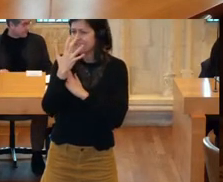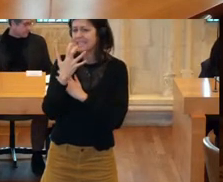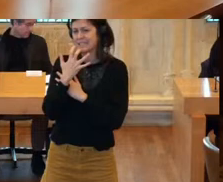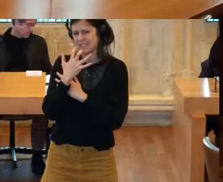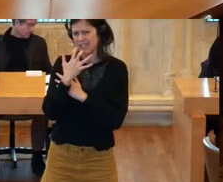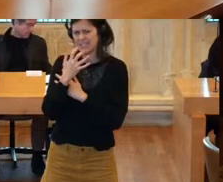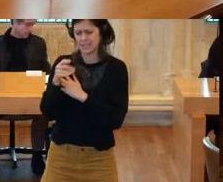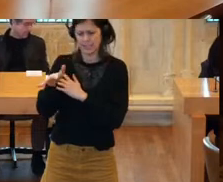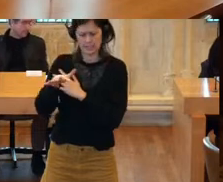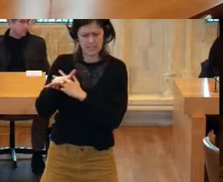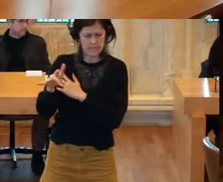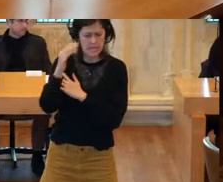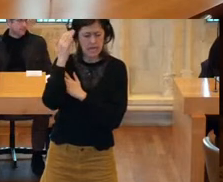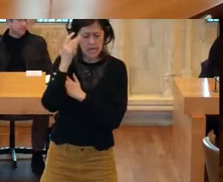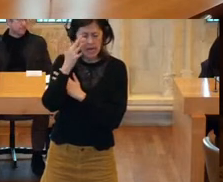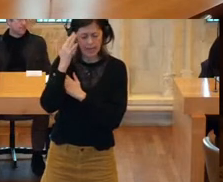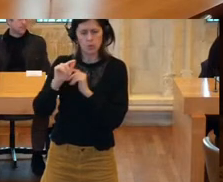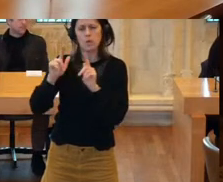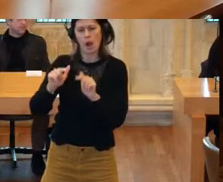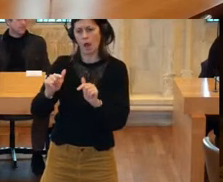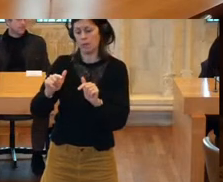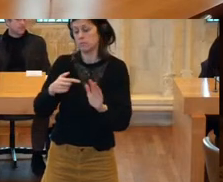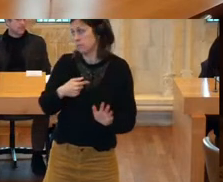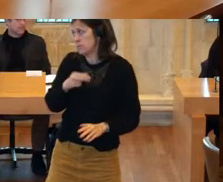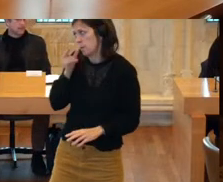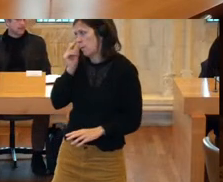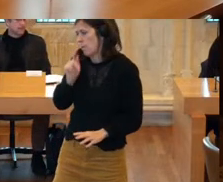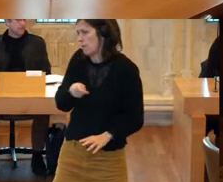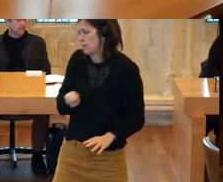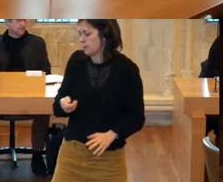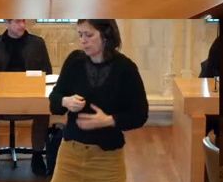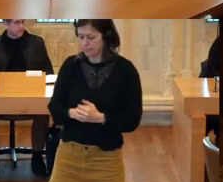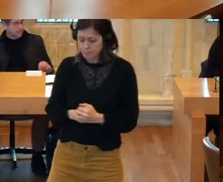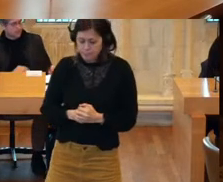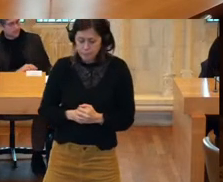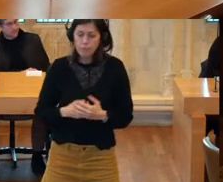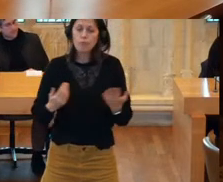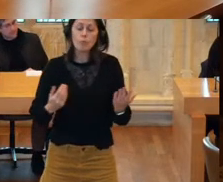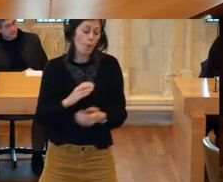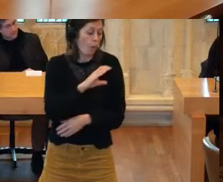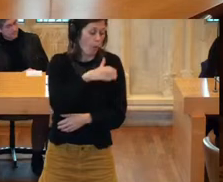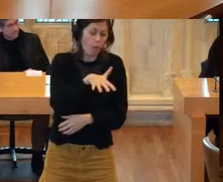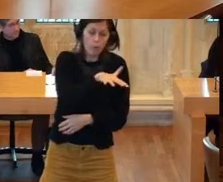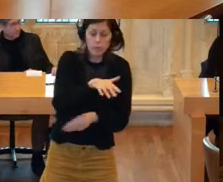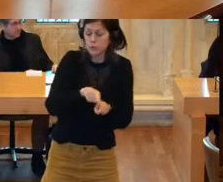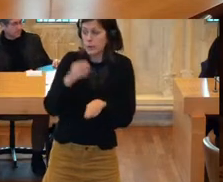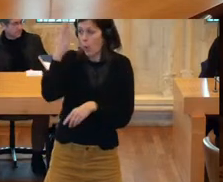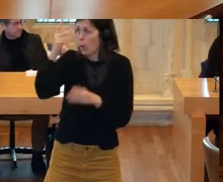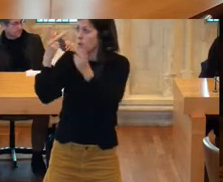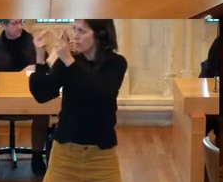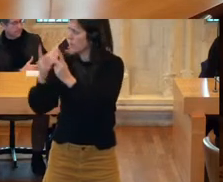et l'inquiétude de ses salariés, ce qu'on peut comprendre. À Caen, comme dans de nombreuses villes, je crois qu'il y a 25